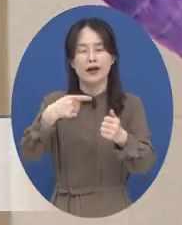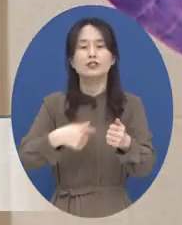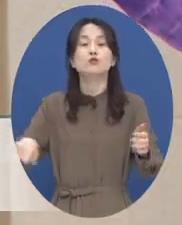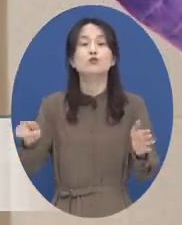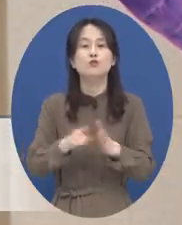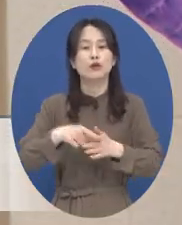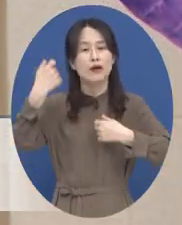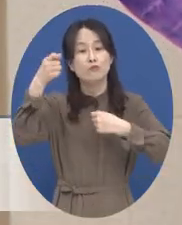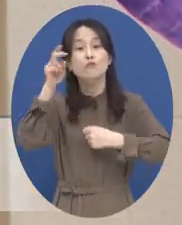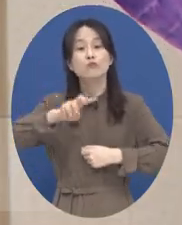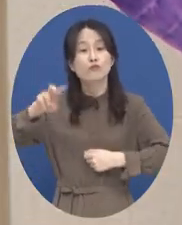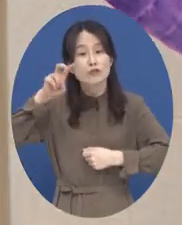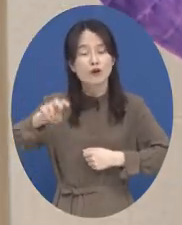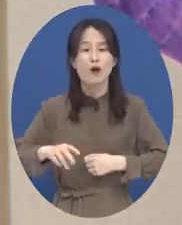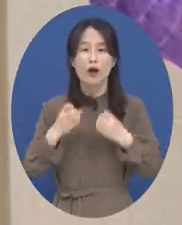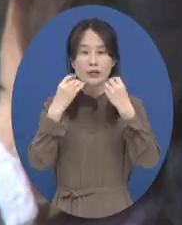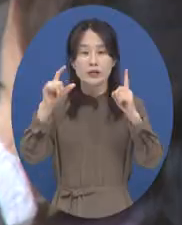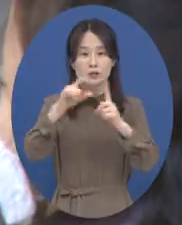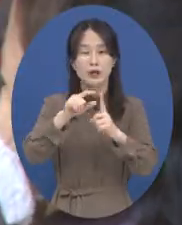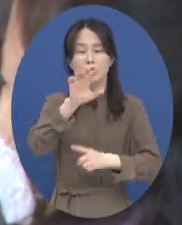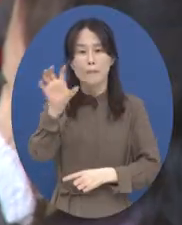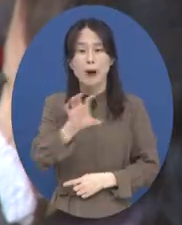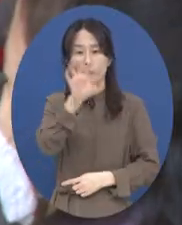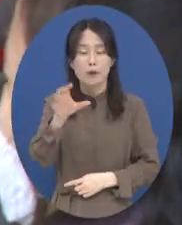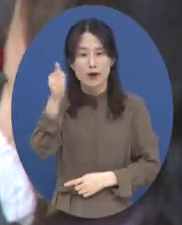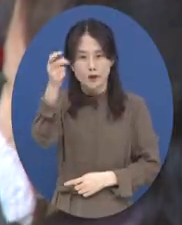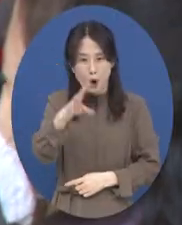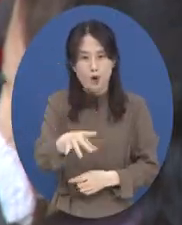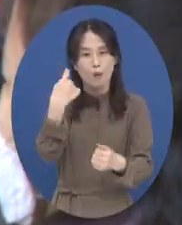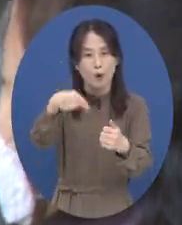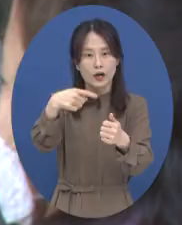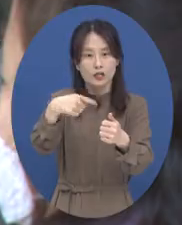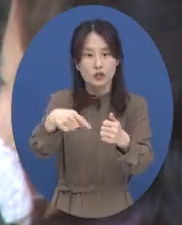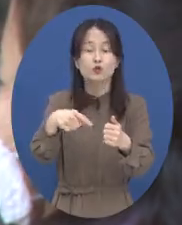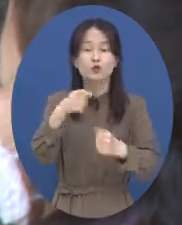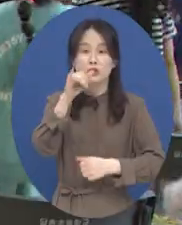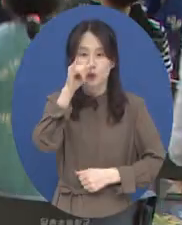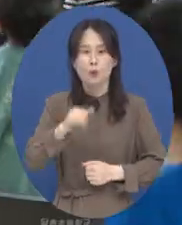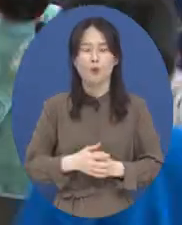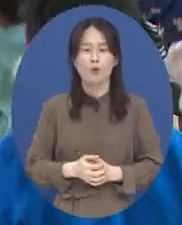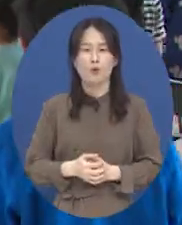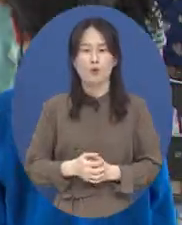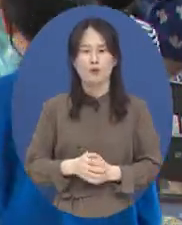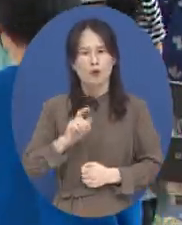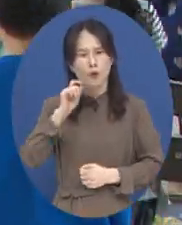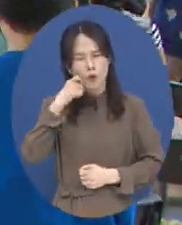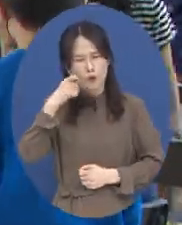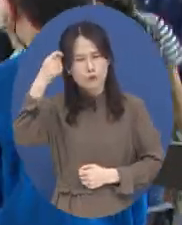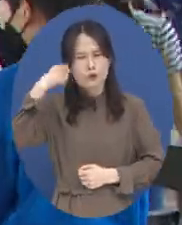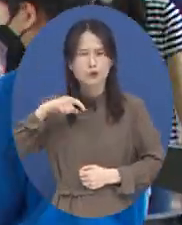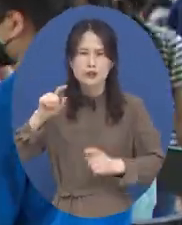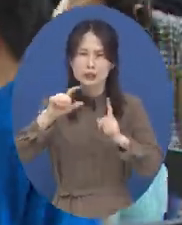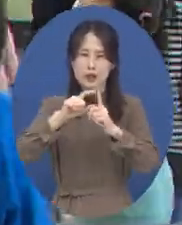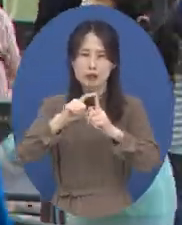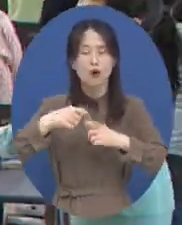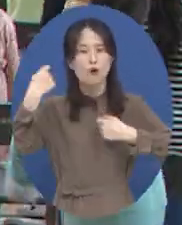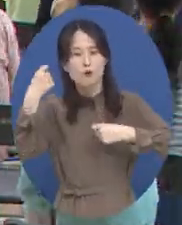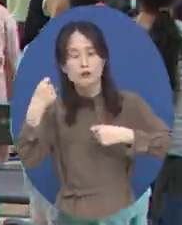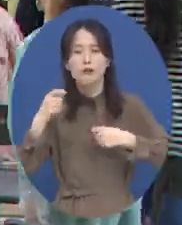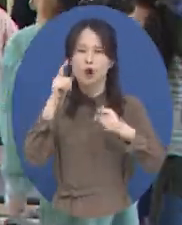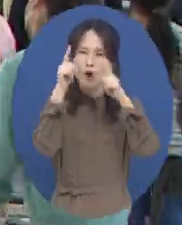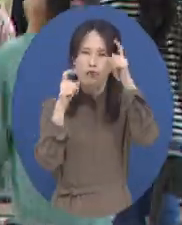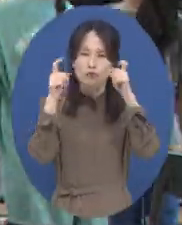뮤지컬입니다. 새로운 단어는 여러 번 반복해 아이들이 오랫동안 기억할 수 있게 돕고 어렵게 느낄 수 있는 단어는 몸짓과